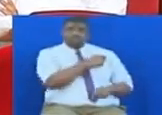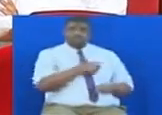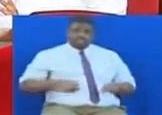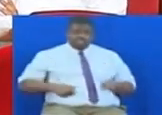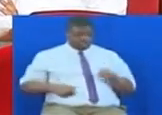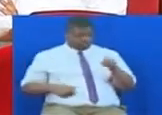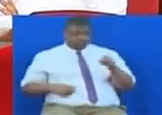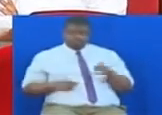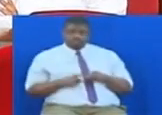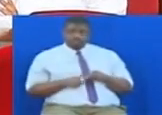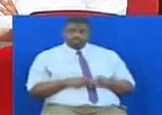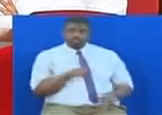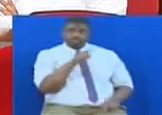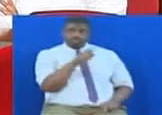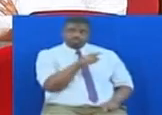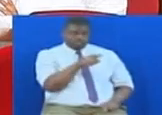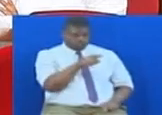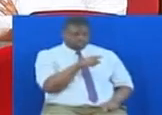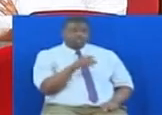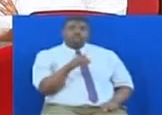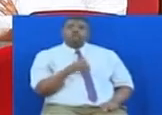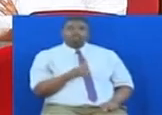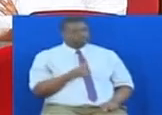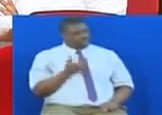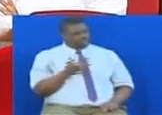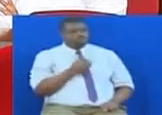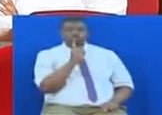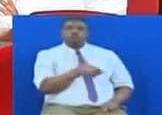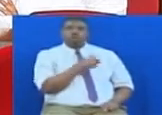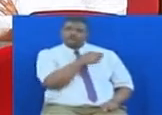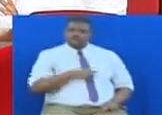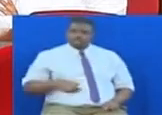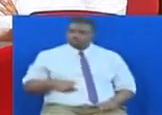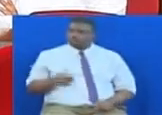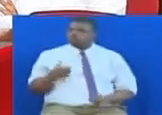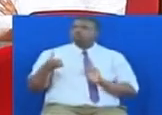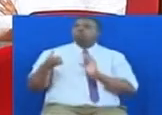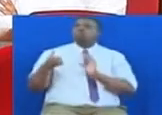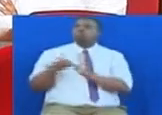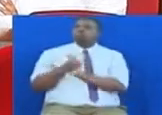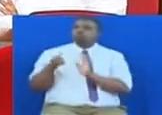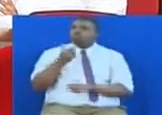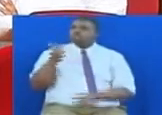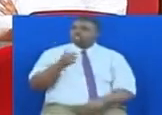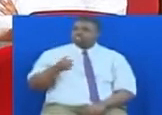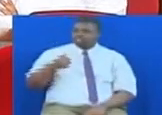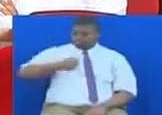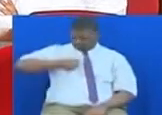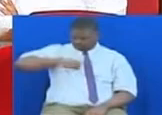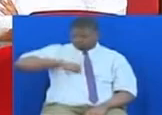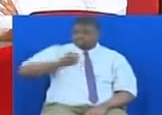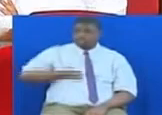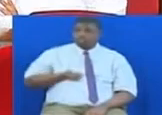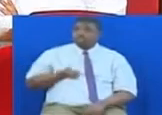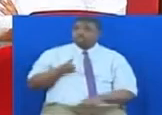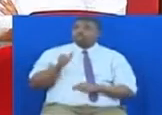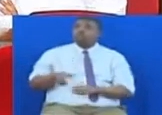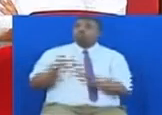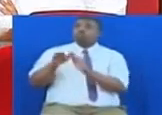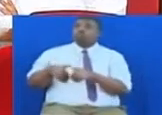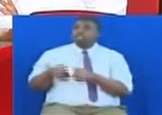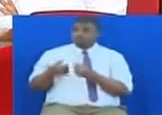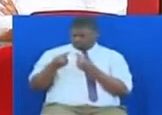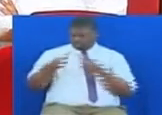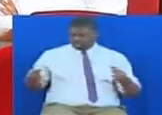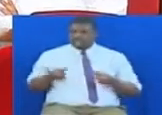rais, wewe unastahili kuwa rais wa Jamhuri ya Muungano wa Tanzania. Kwa mdomo wangu nikiwa mbunge wa upinzani.